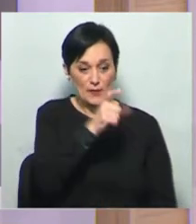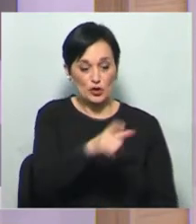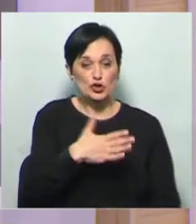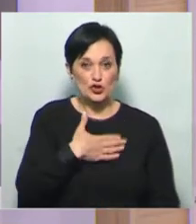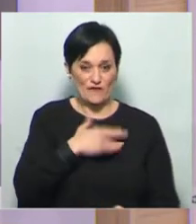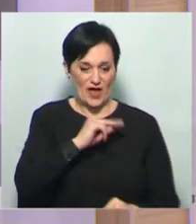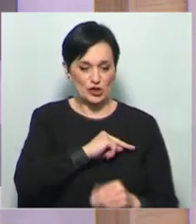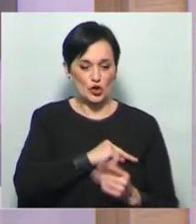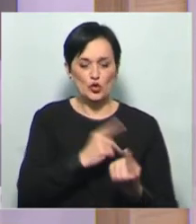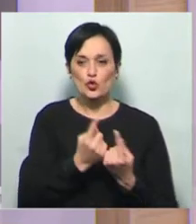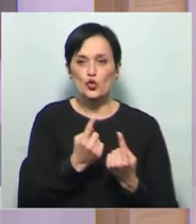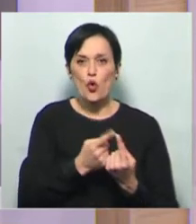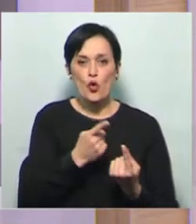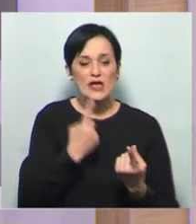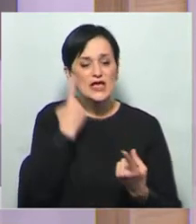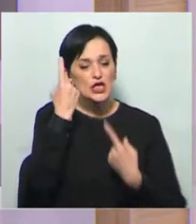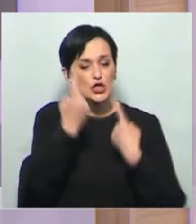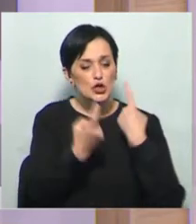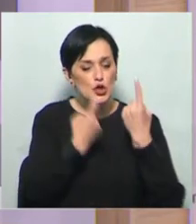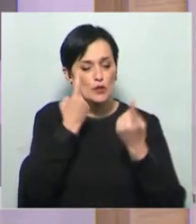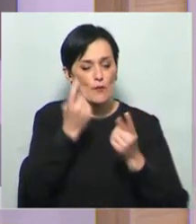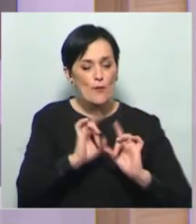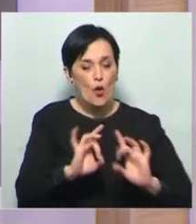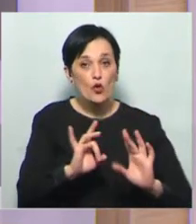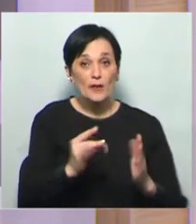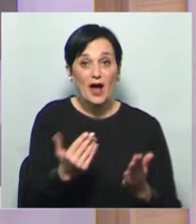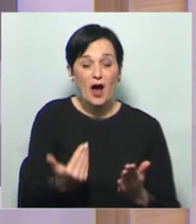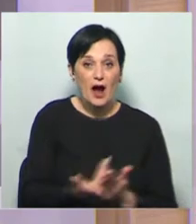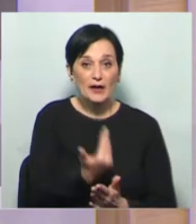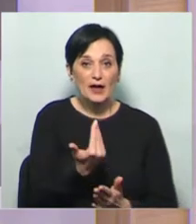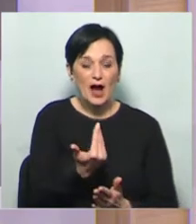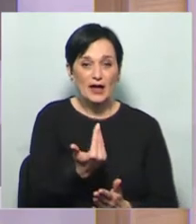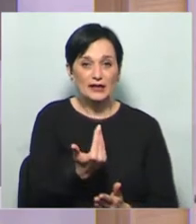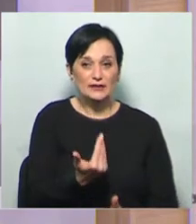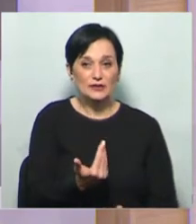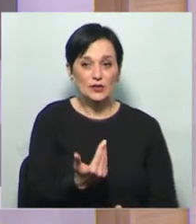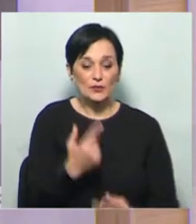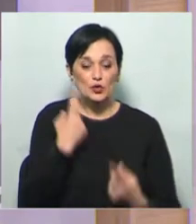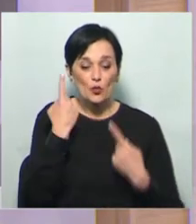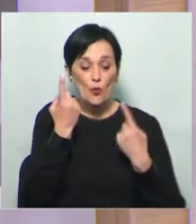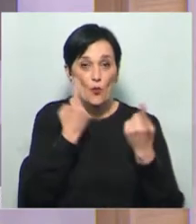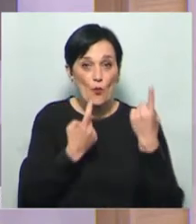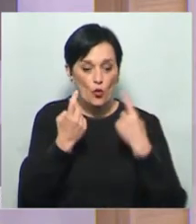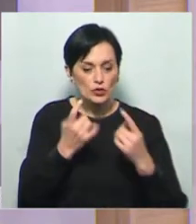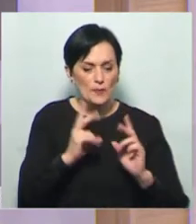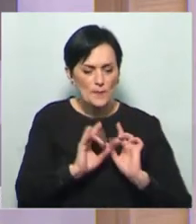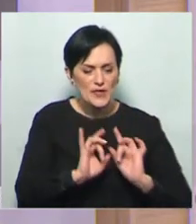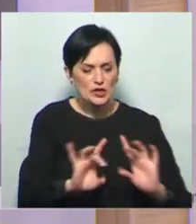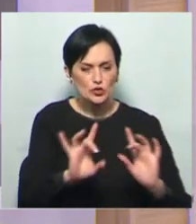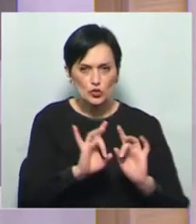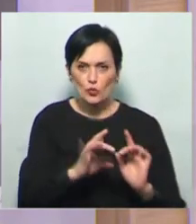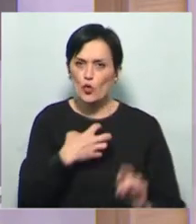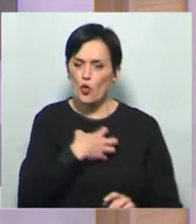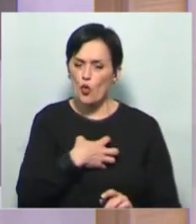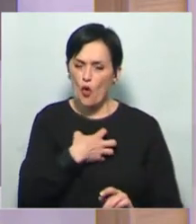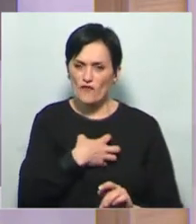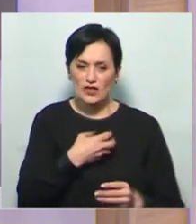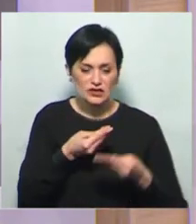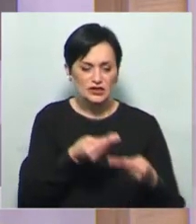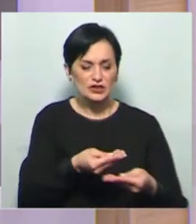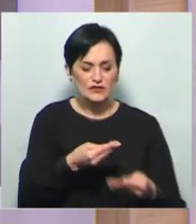რომელთა ინფორმირება და მითუმეტეს ახალი მონაცემების მიწოდება ყოველთვის